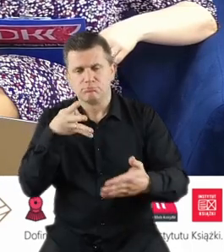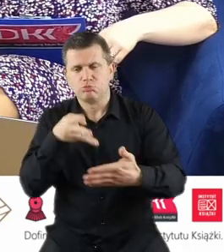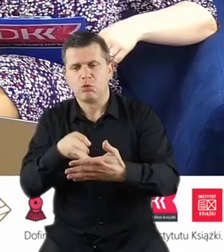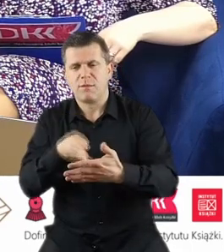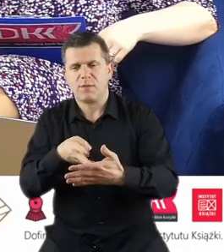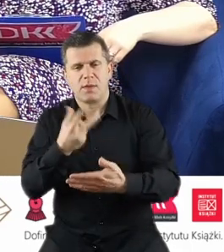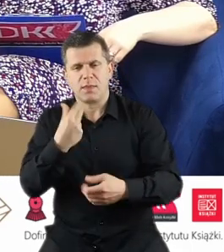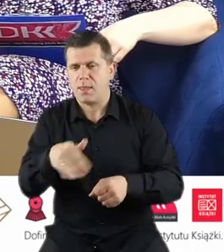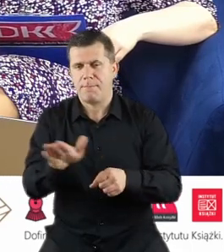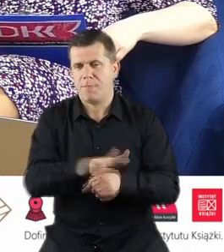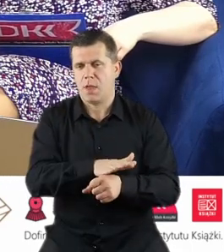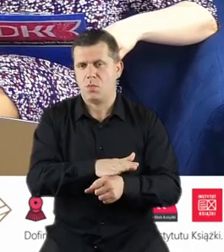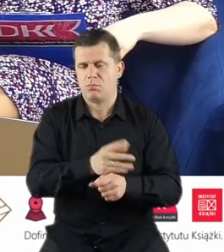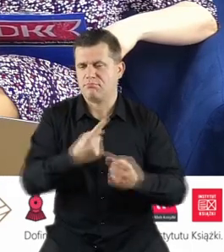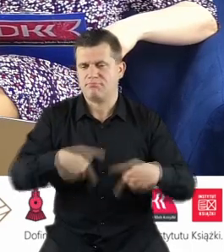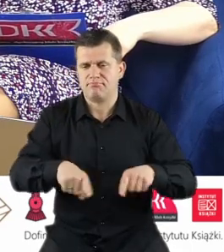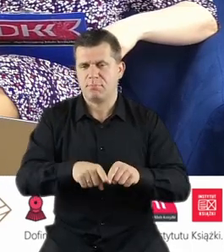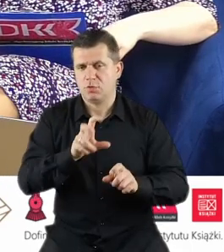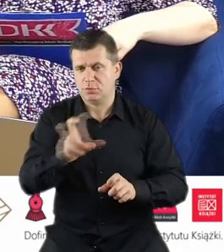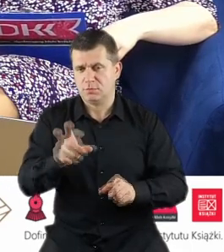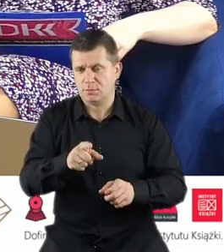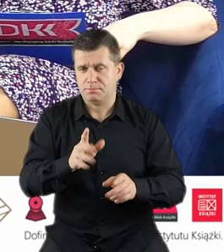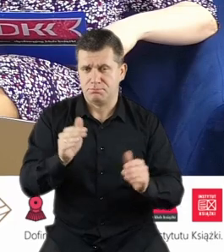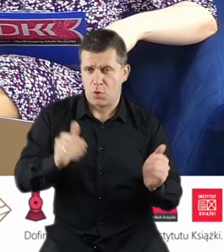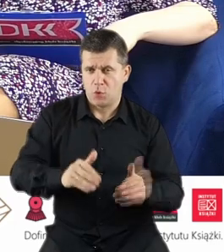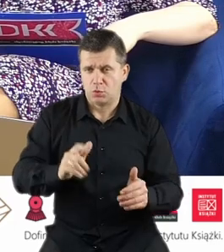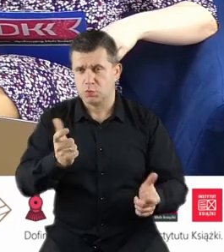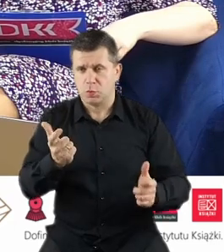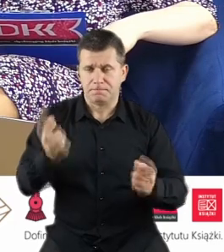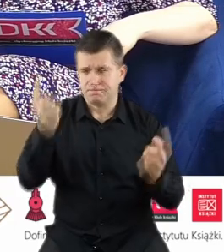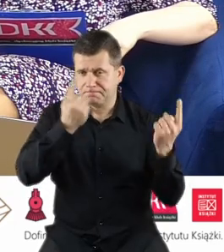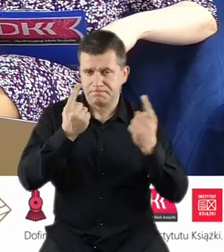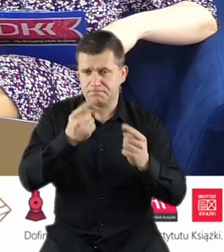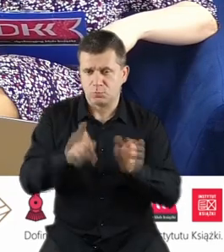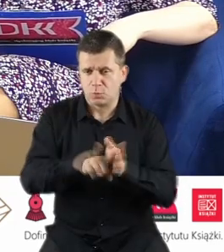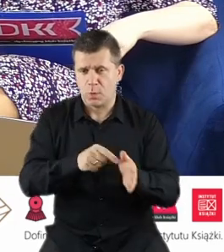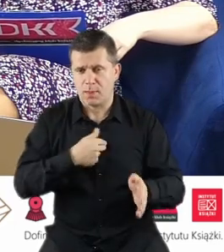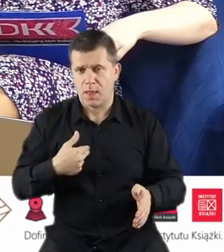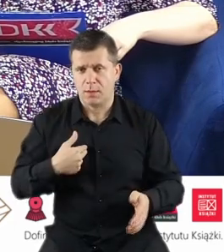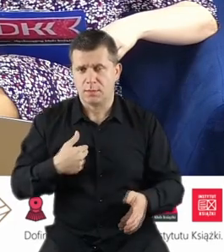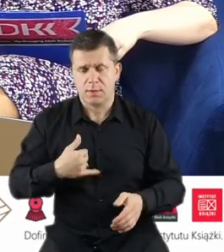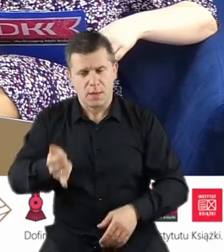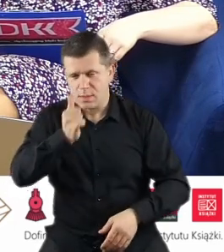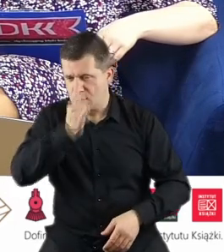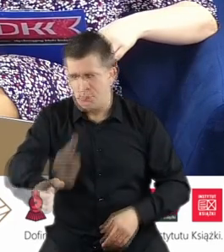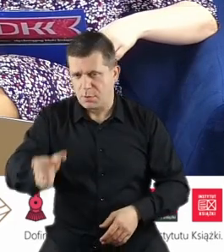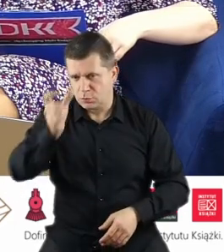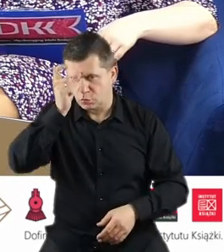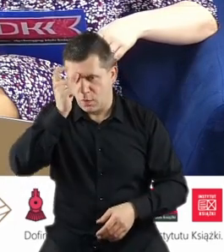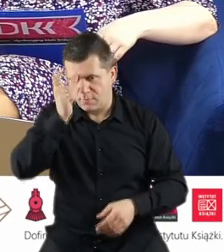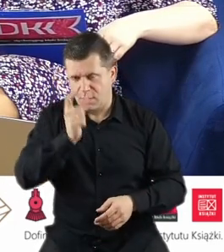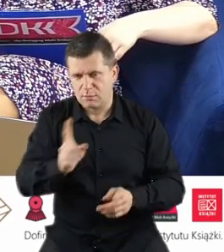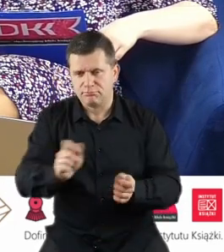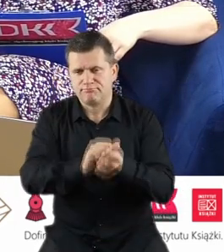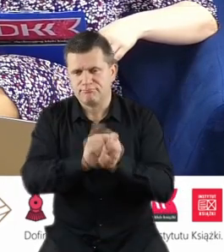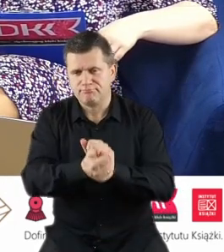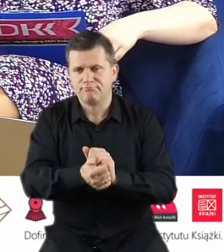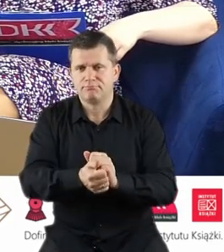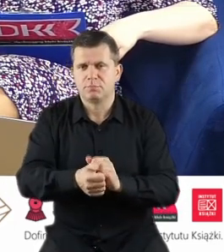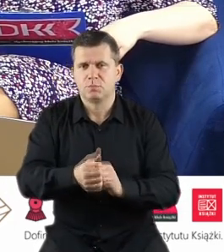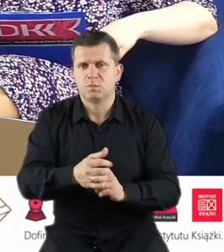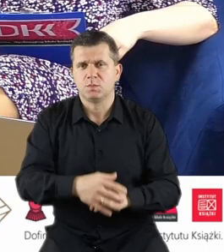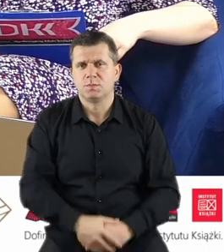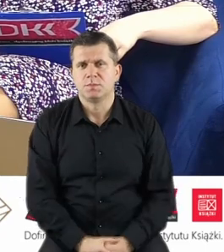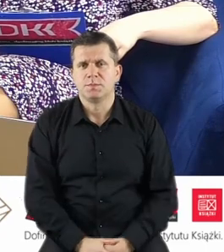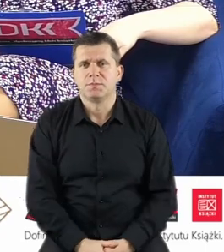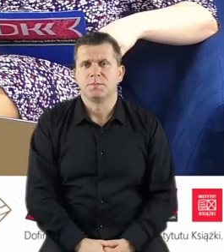spełniły. Czy to jest jakieś takie światełko w tunelu z Pana strony do nas, że nie da się człowieka w zero-jedynkowy świat do Wydawca końca? mi powiedział,